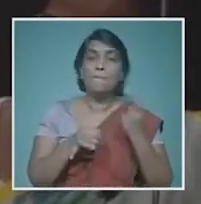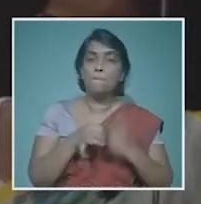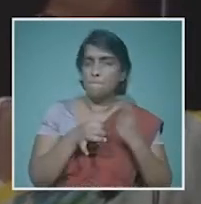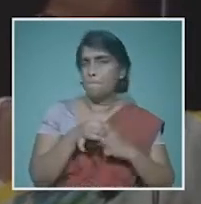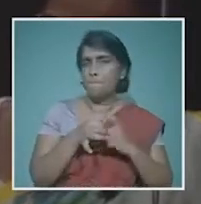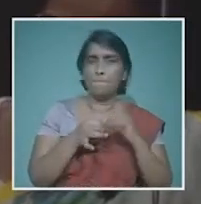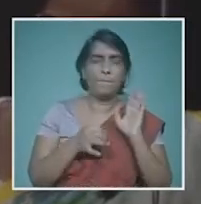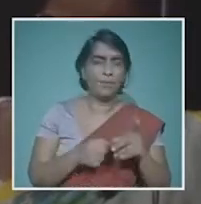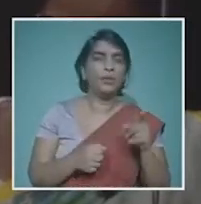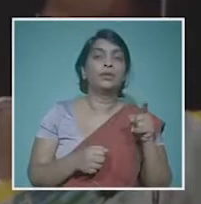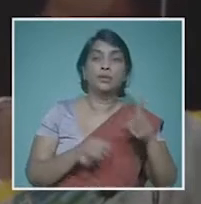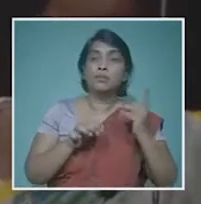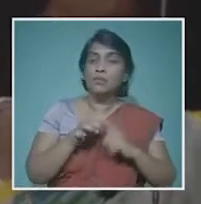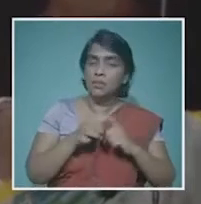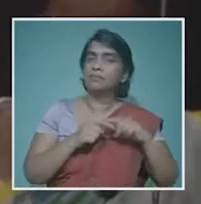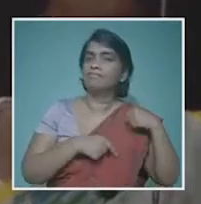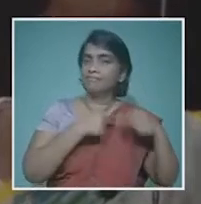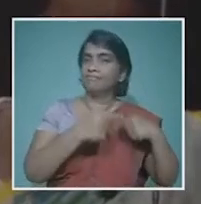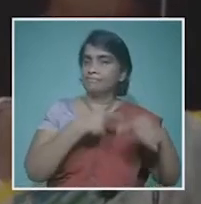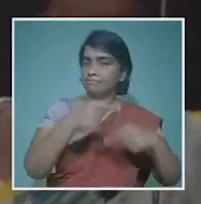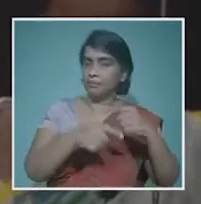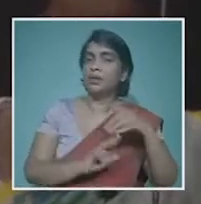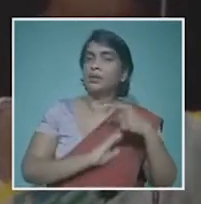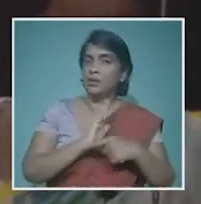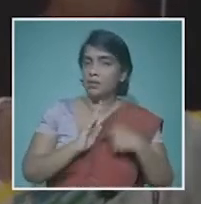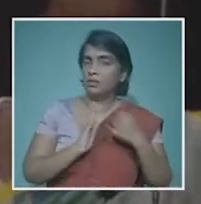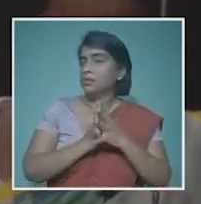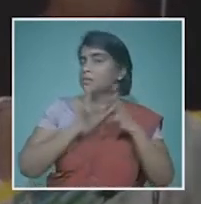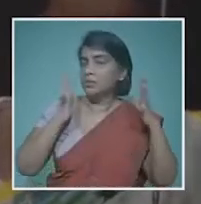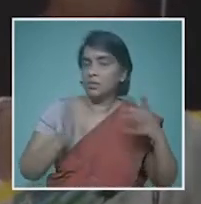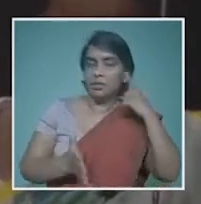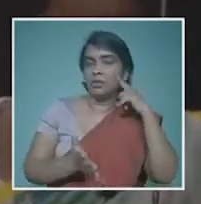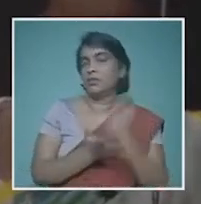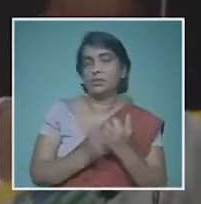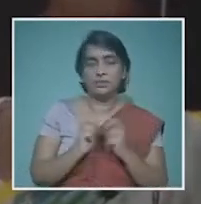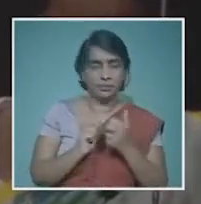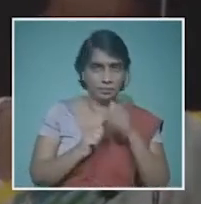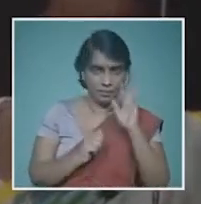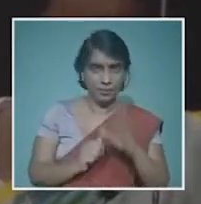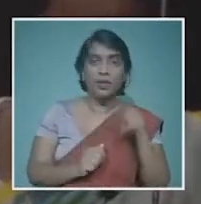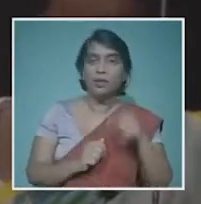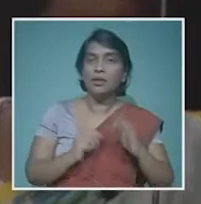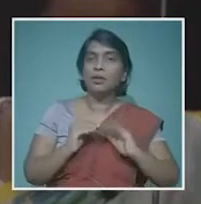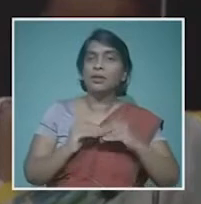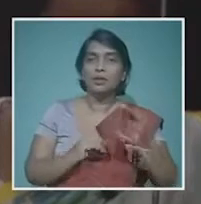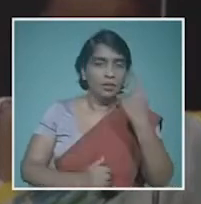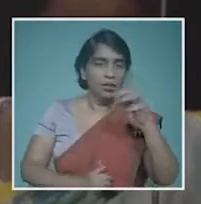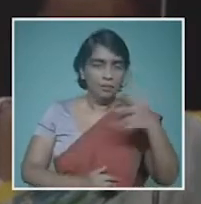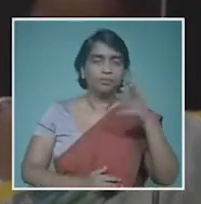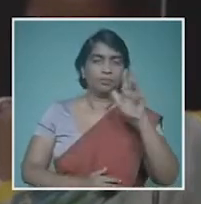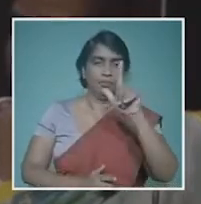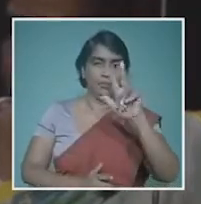ඇති වුණා. ඒ ප්‍රශ්නේ දිගින් දිගට ගියා. රට විශාල අමාරු තැනකට පත් වුණා. එතනින් පස්සේ 1978